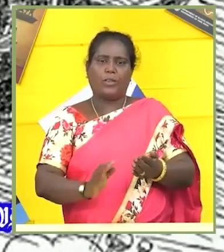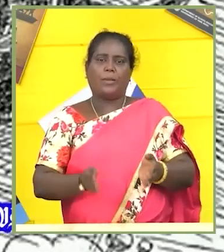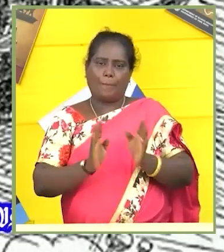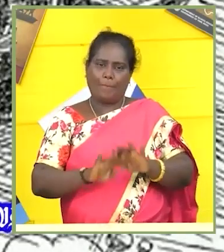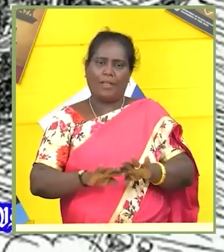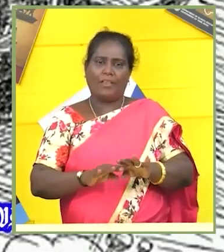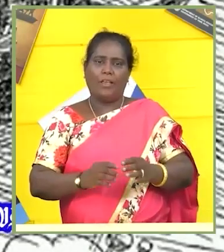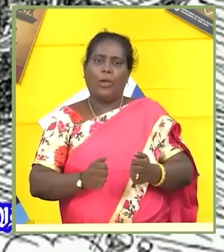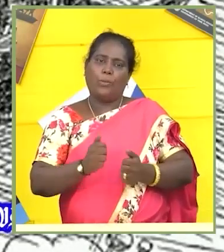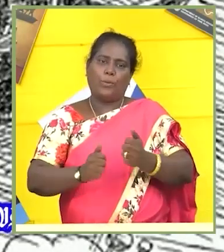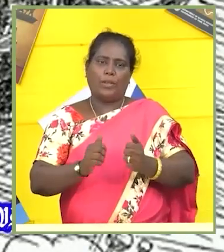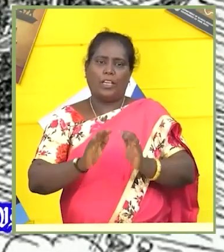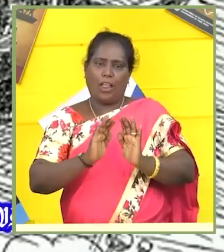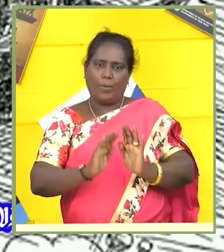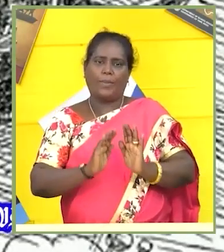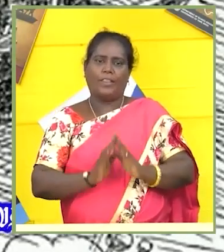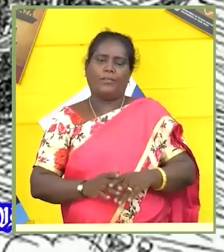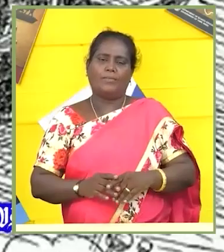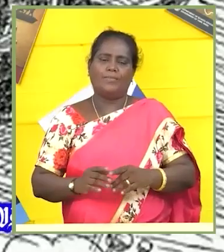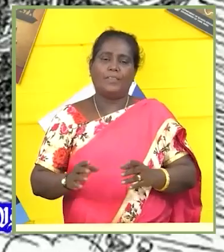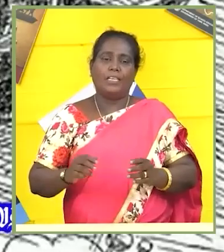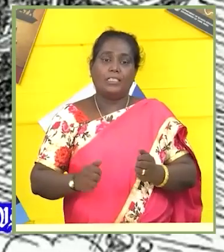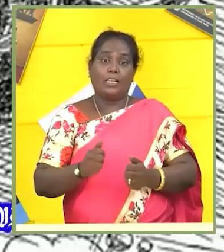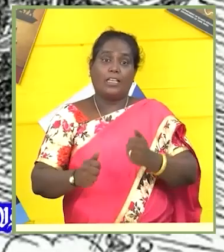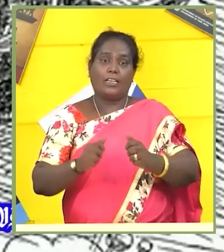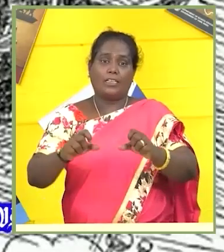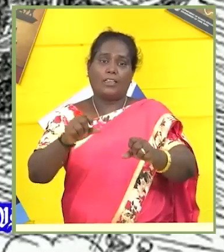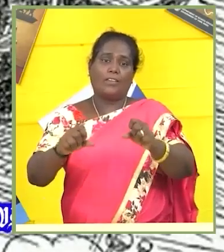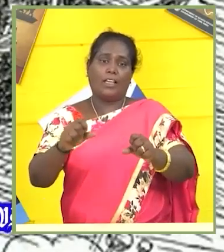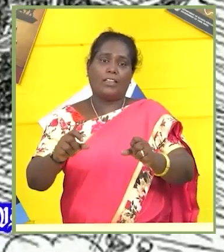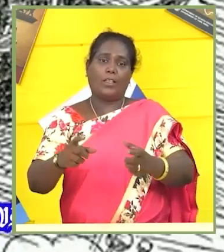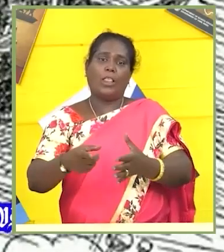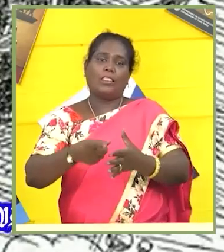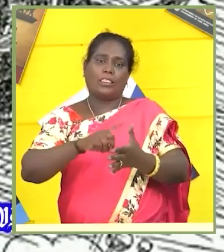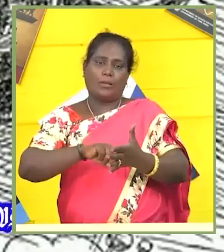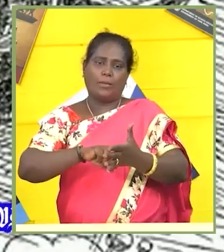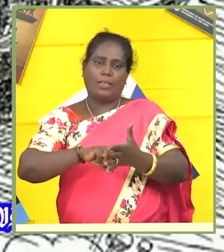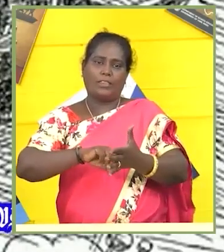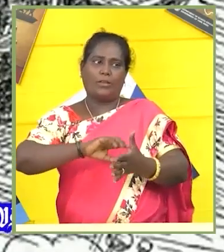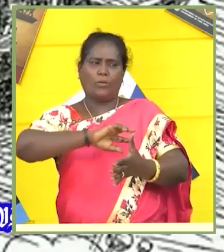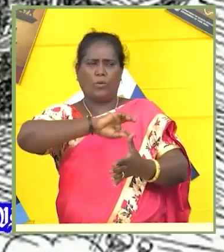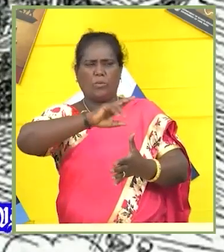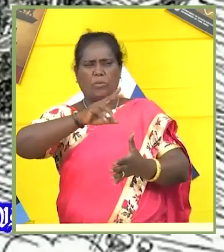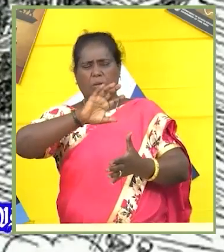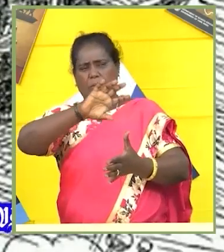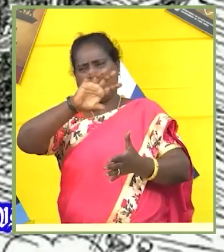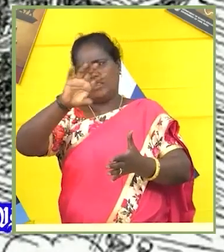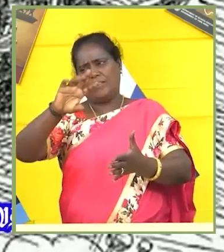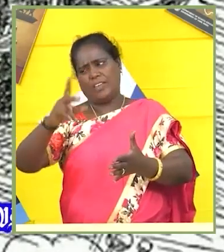இருவரும் முறையான மருத்துவ பரிசோதனைக்கு பின்பே போட்டிக்கு அனுமதிக்கப்படுவர். ஜல்லிக்கட்டு விளையாட்டு